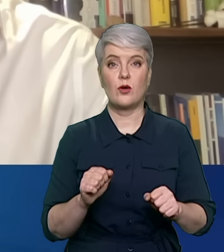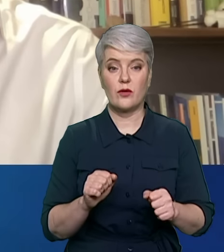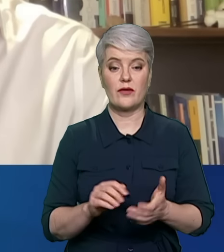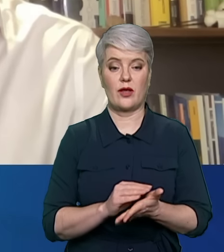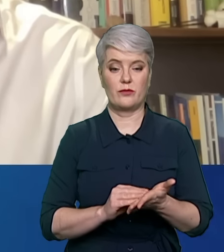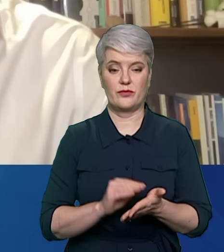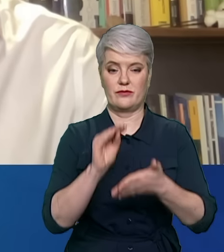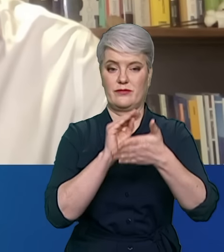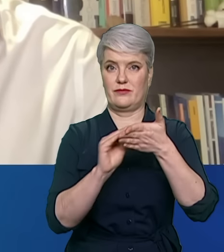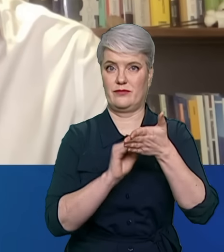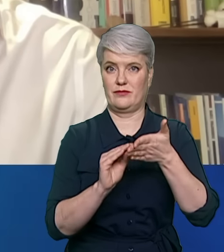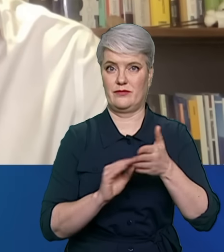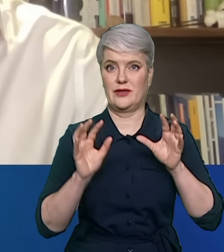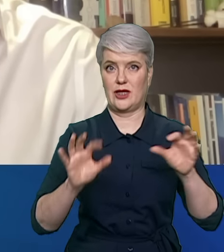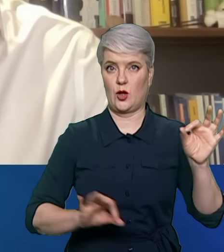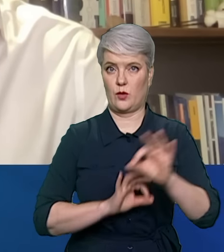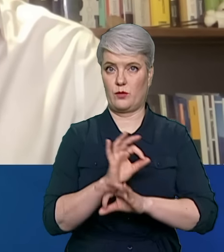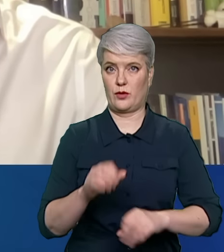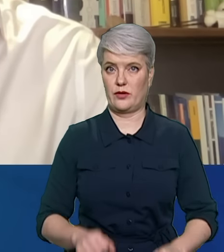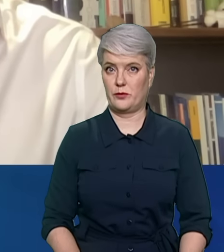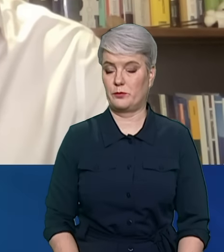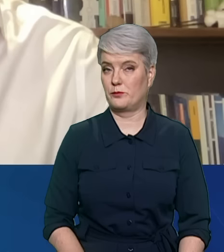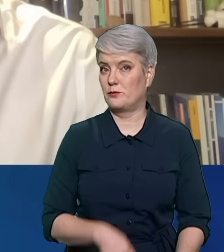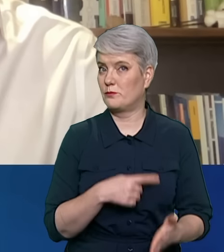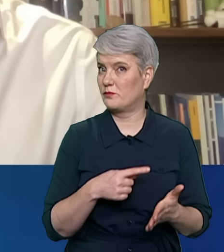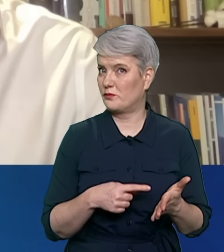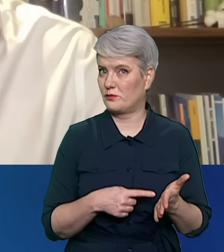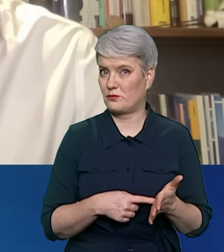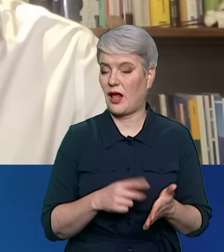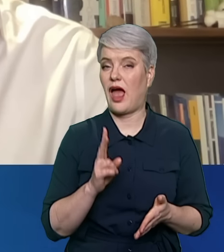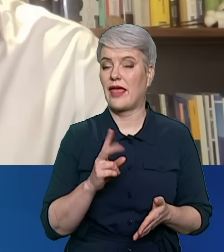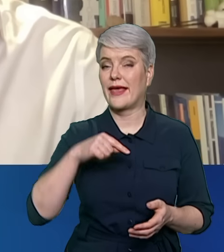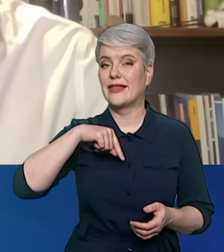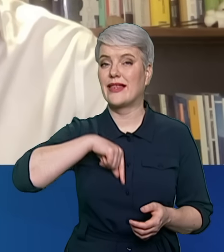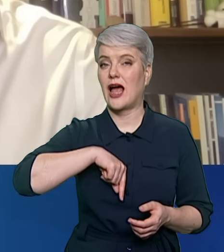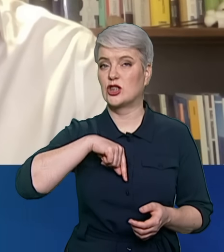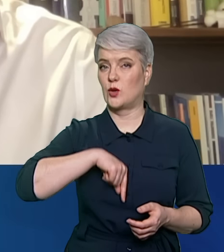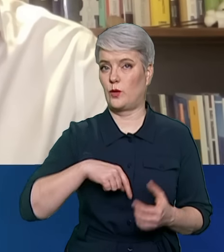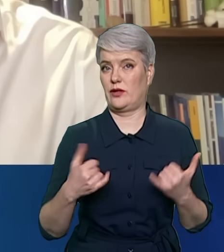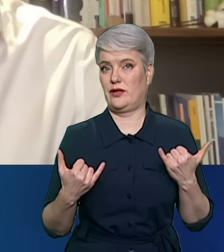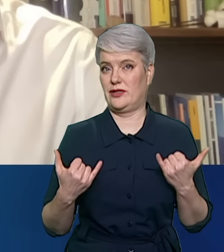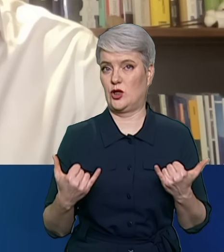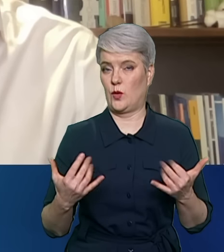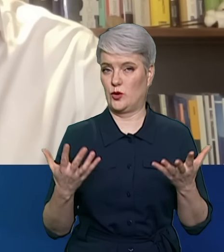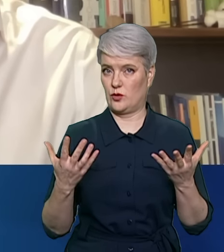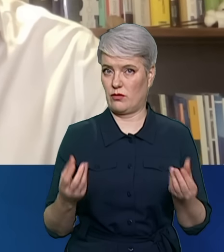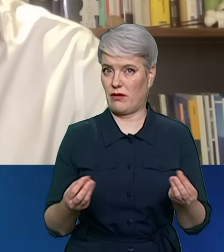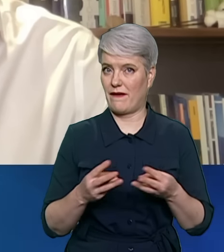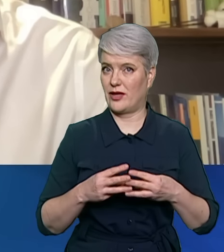новий законопроект. Пане Єгоре, які настрої, на вашу думку, чи от сьогоднішнього навіть дня, якщо оцінювати в Верховній Раді,